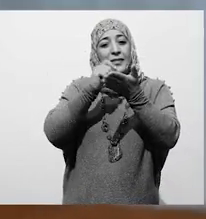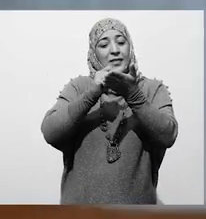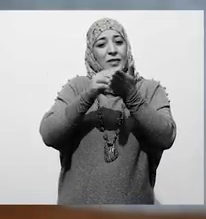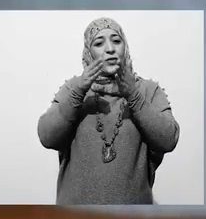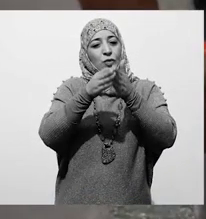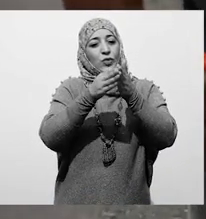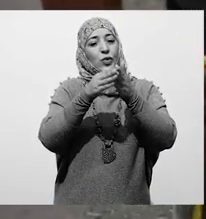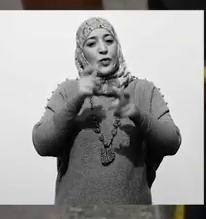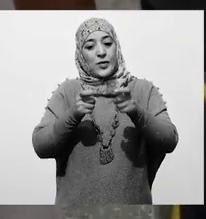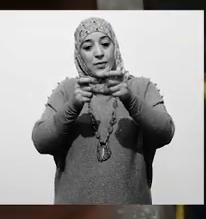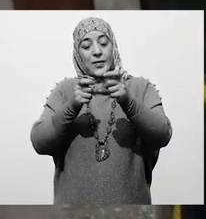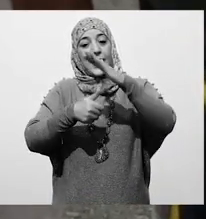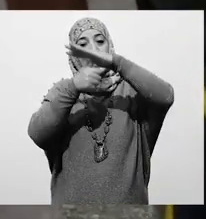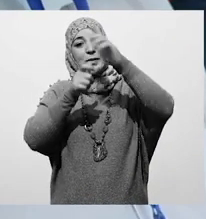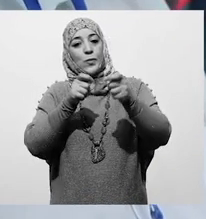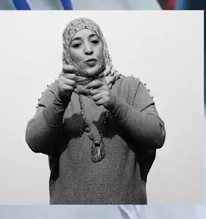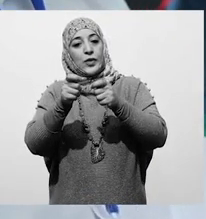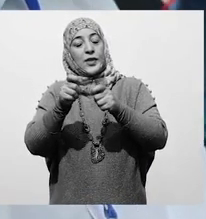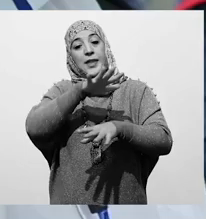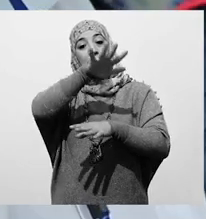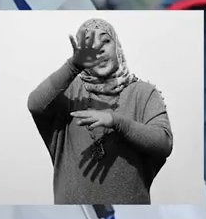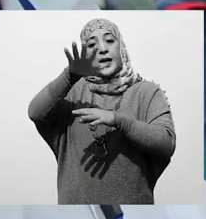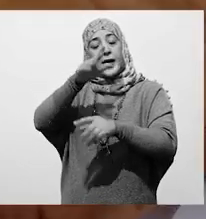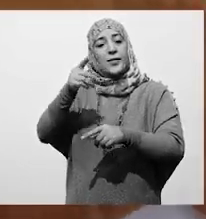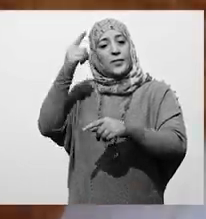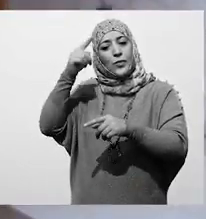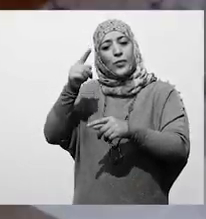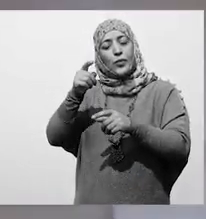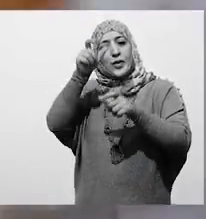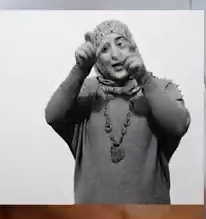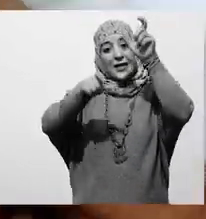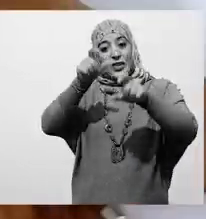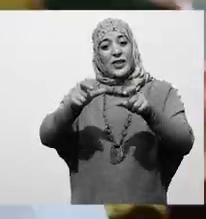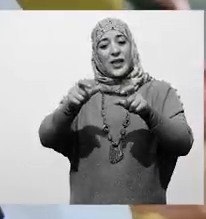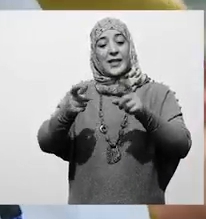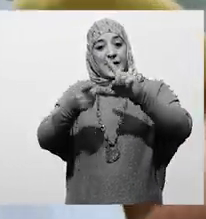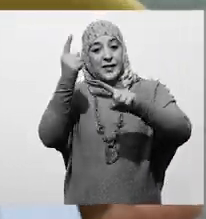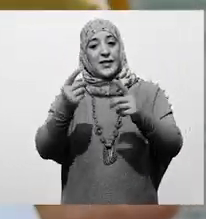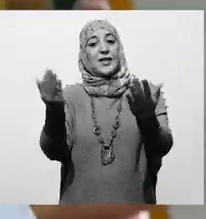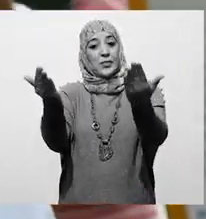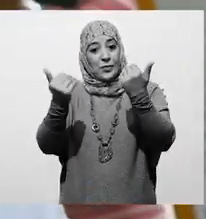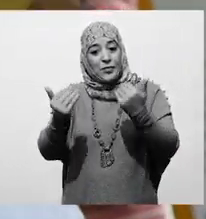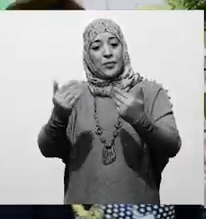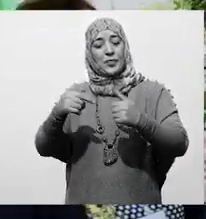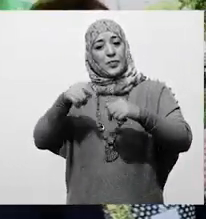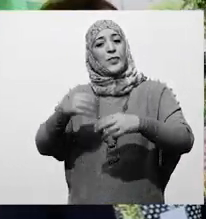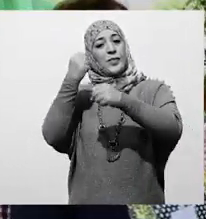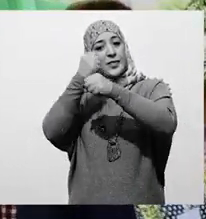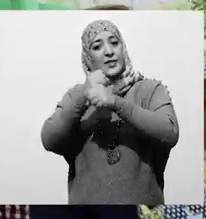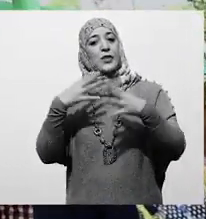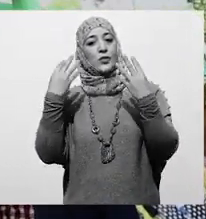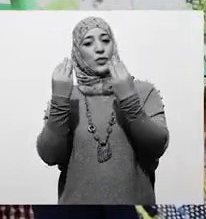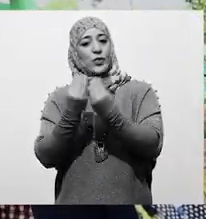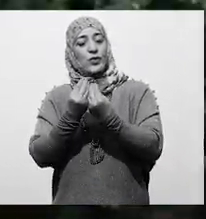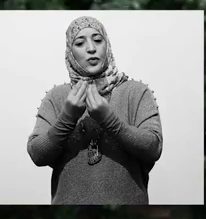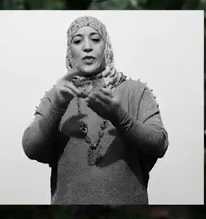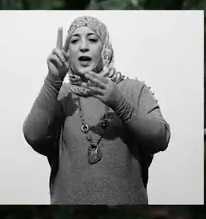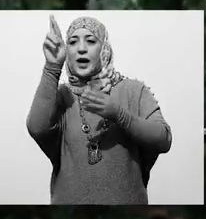baho dois te parler injustice à ce don marco arment rapport aux